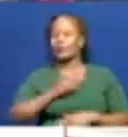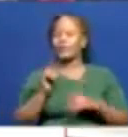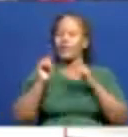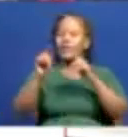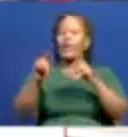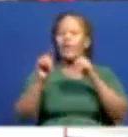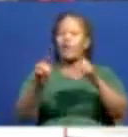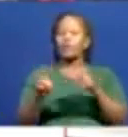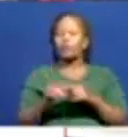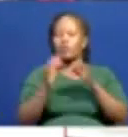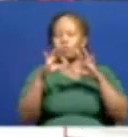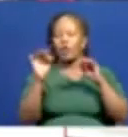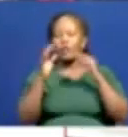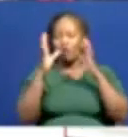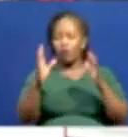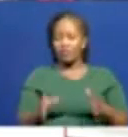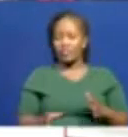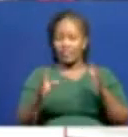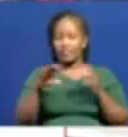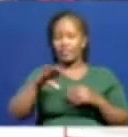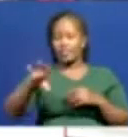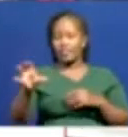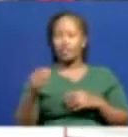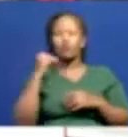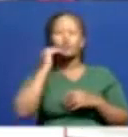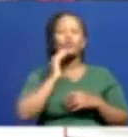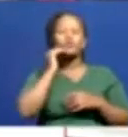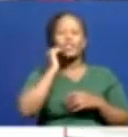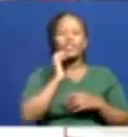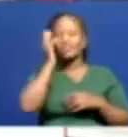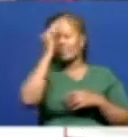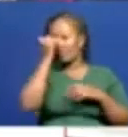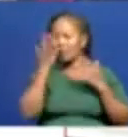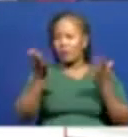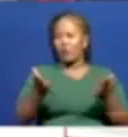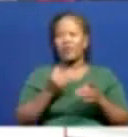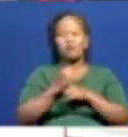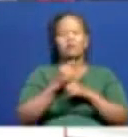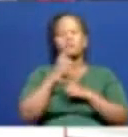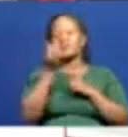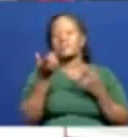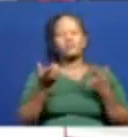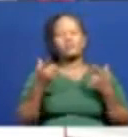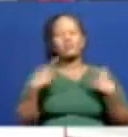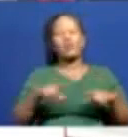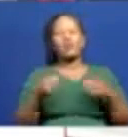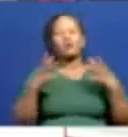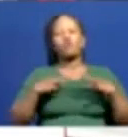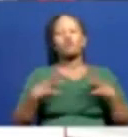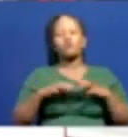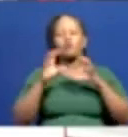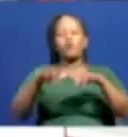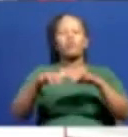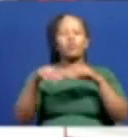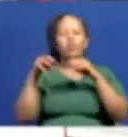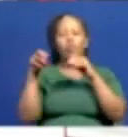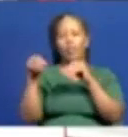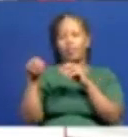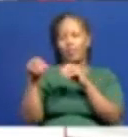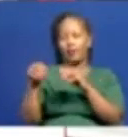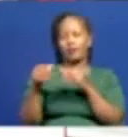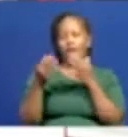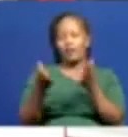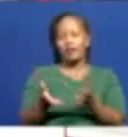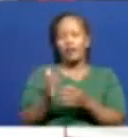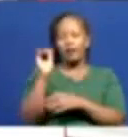mkuu katika bunge la kaunti hiyo kwa kuwalinda wazoaji mchanga. Na sasa wanaitaka serikali ya kitaifa kuingilia kati